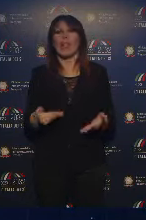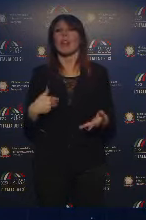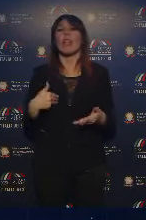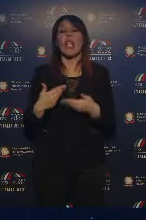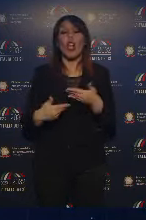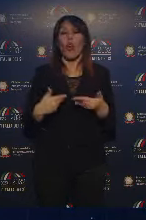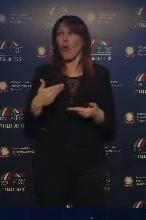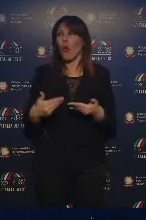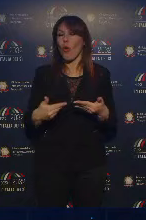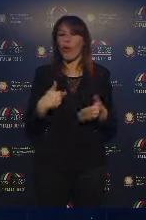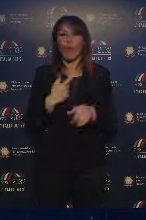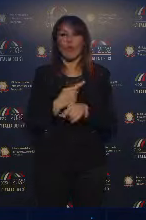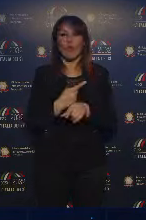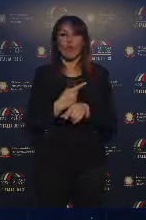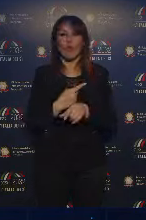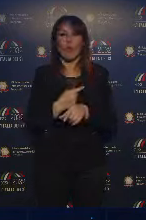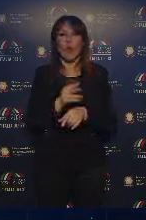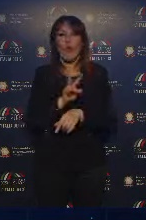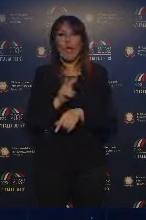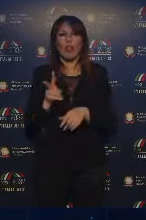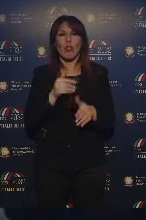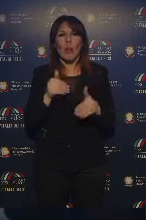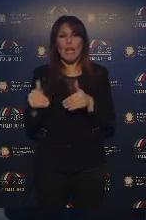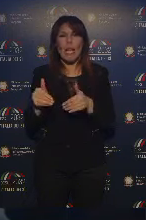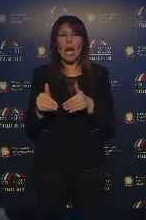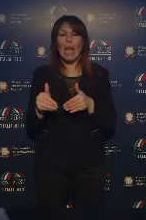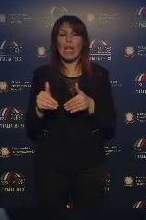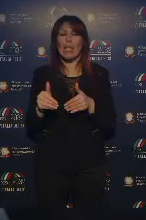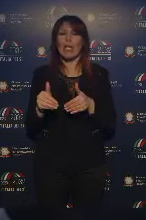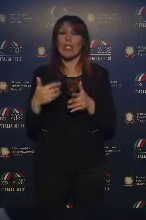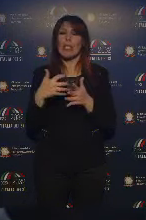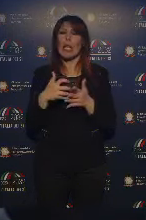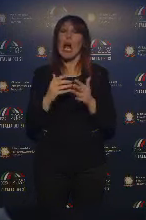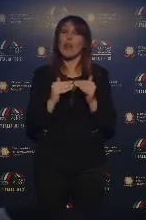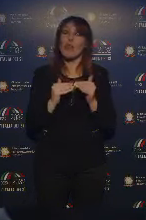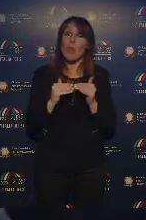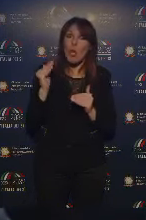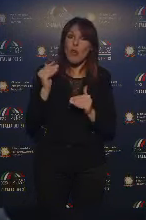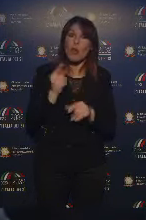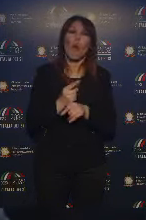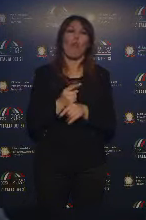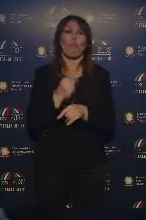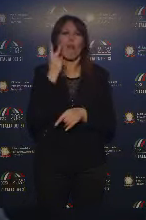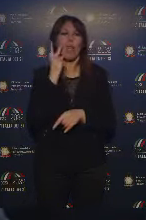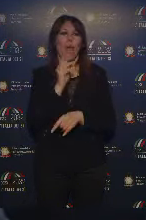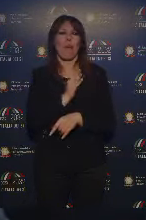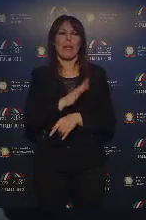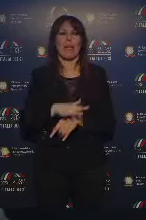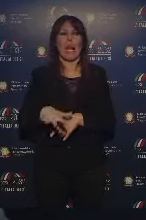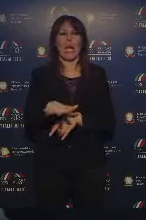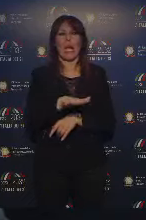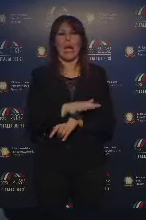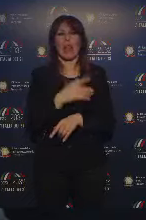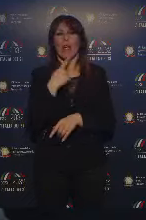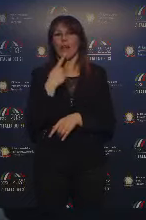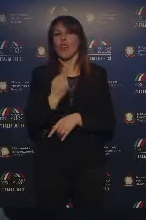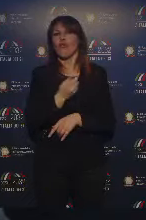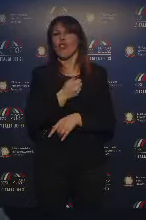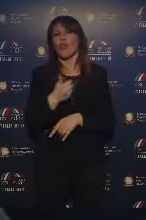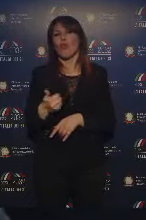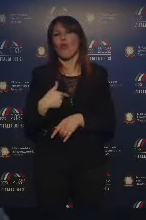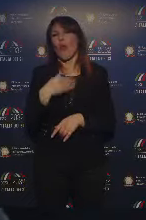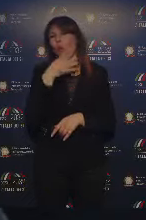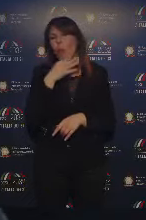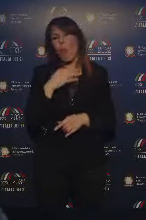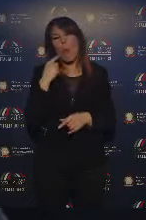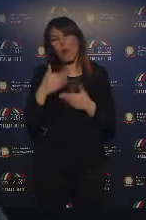sono anche superiori per 22 miliardi di importi veniamo alla Basilicata dove ce lo diciamo c'è solo margine di crescita